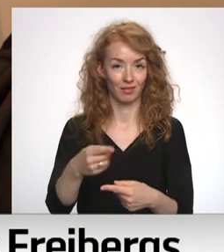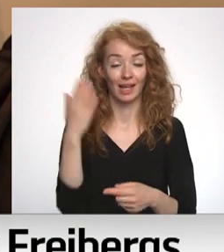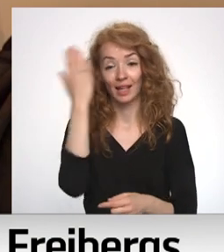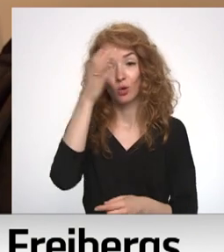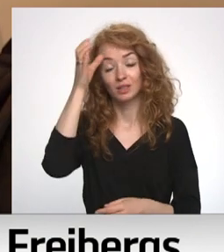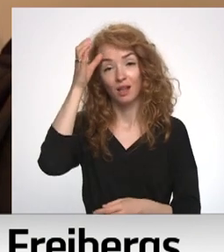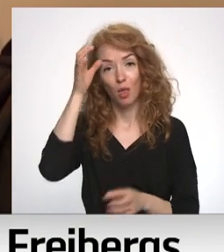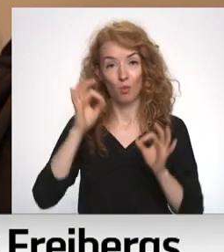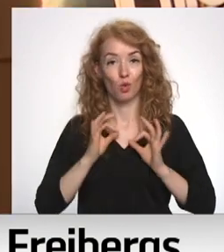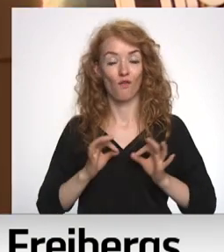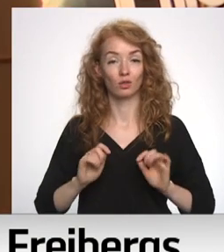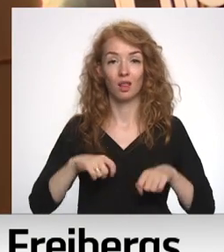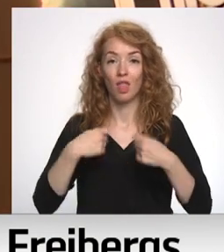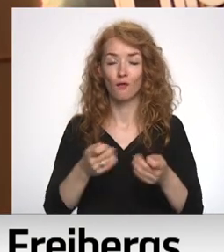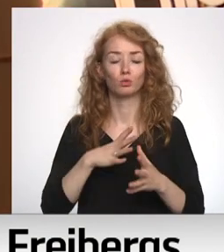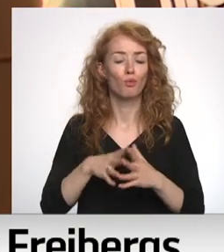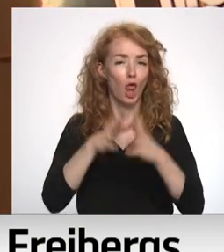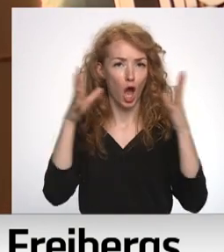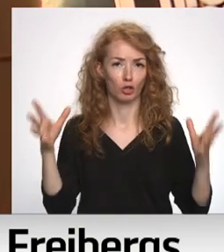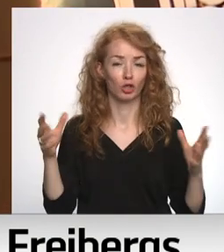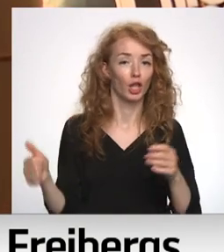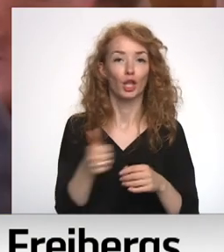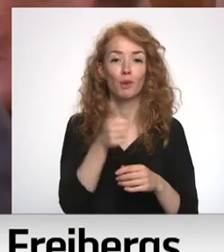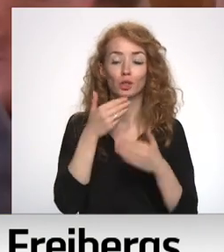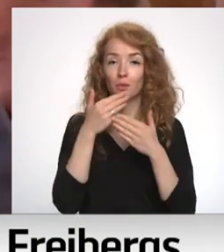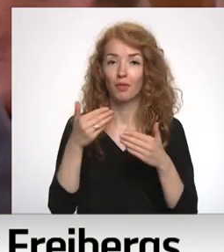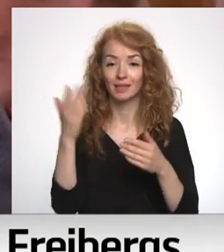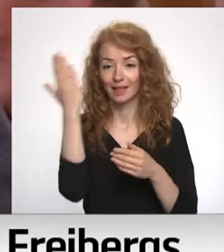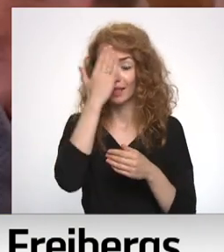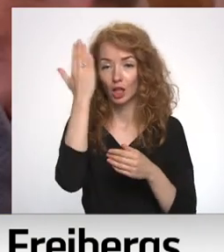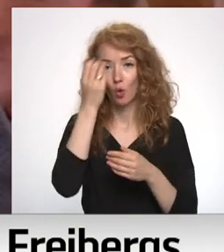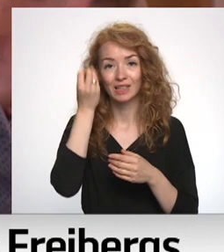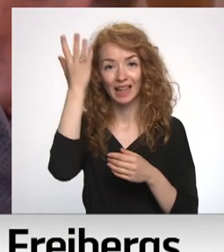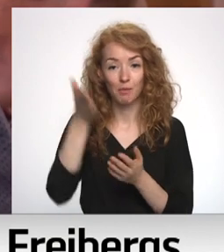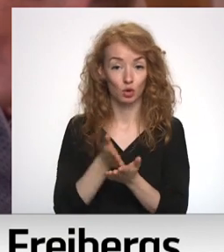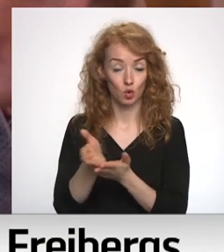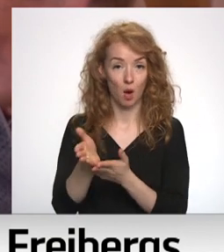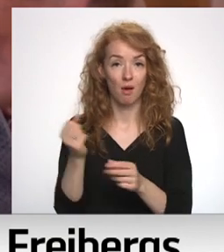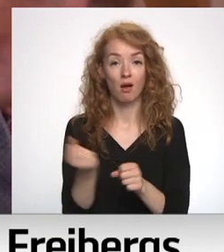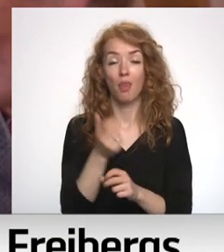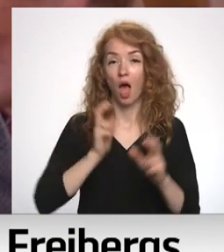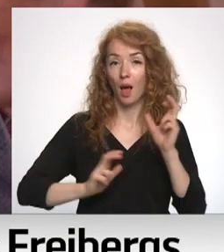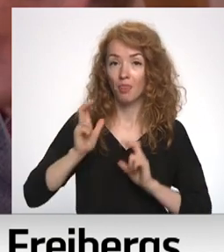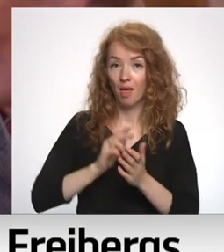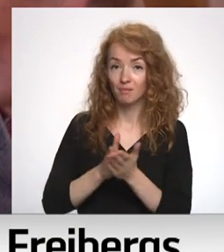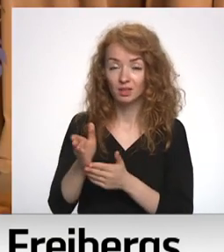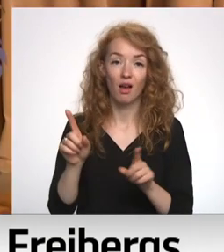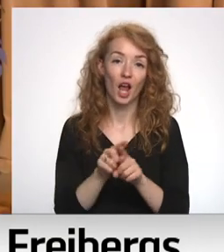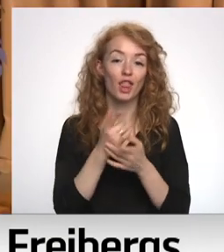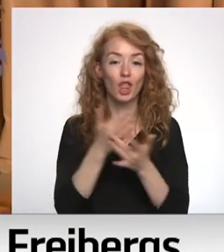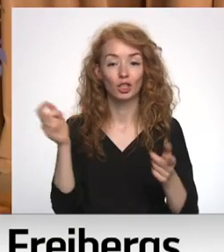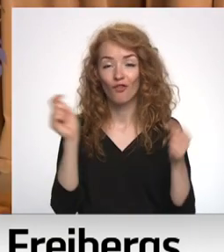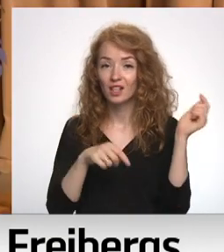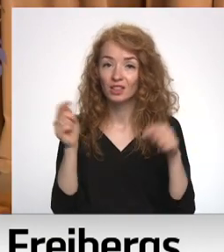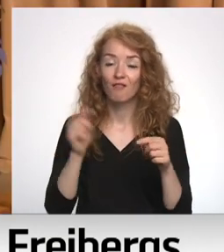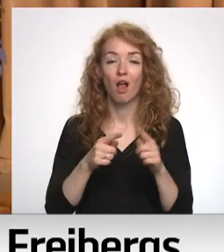zinātnieka profesionālais devums bija plašs. Īpaši uzteicams tas ir kino izglītības jomā, gan akadēmiskajā vidē, gan dažādos